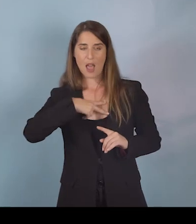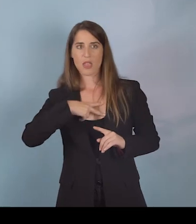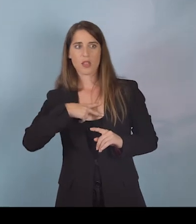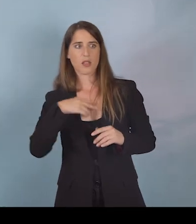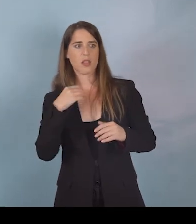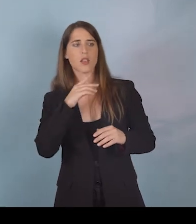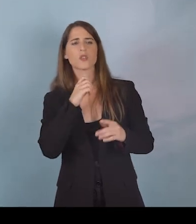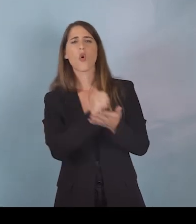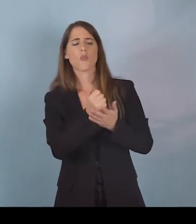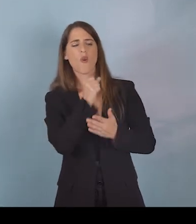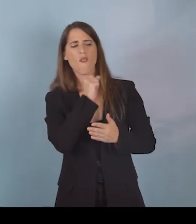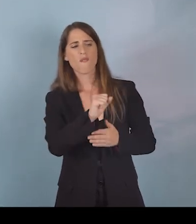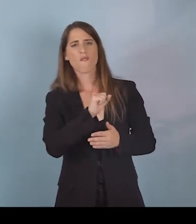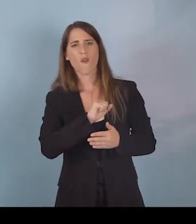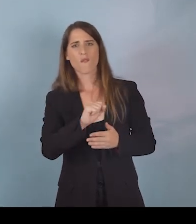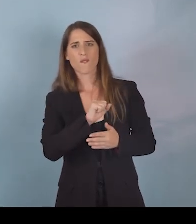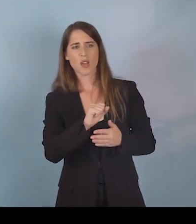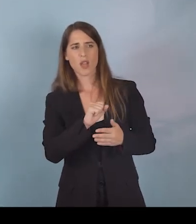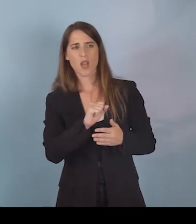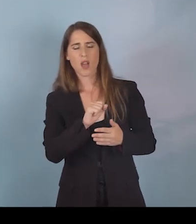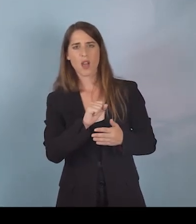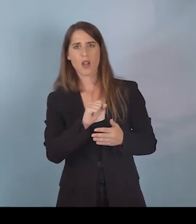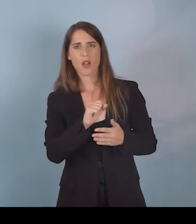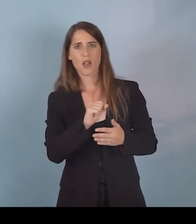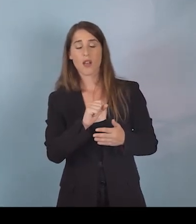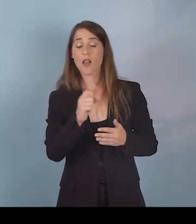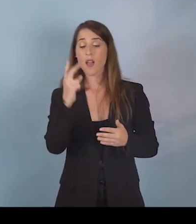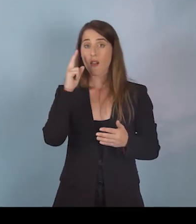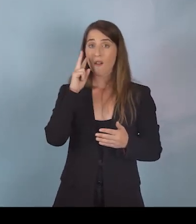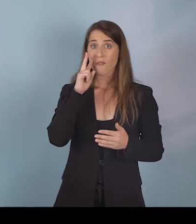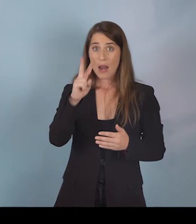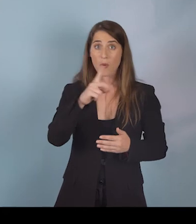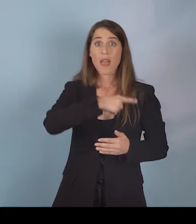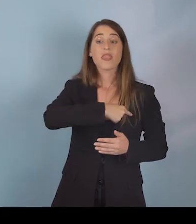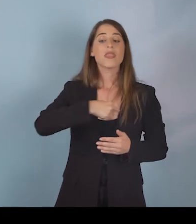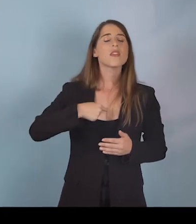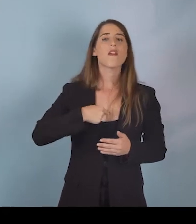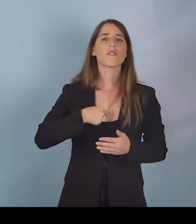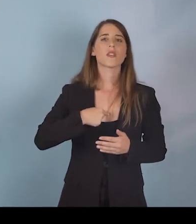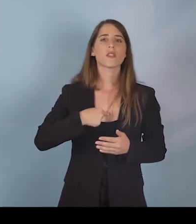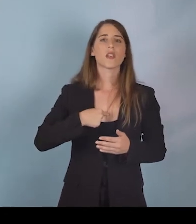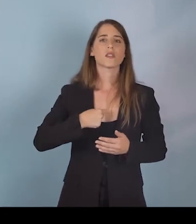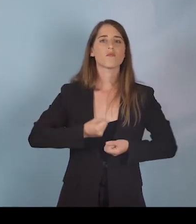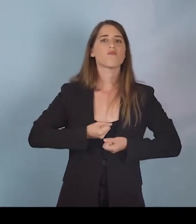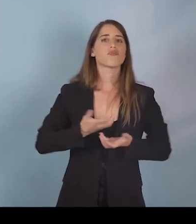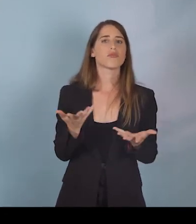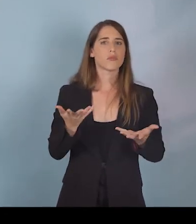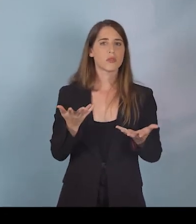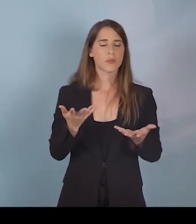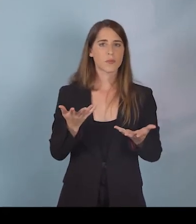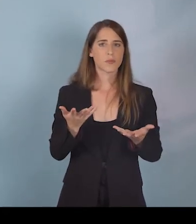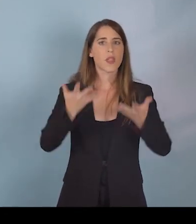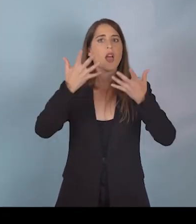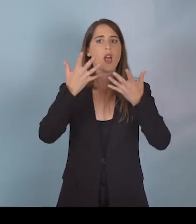εκεί. Βλέπουμε ομοφοβία από τους καθηγητές προς τα παιδιά. Βλέπουμε ομοφοβία